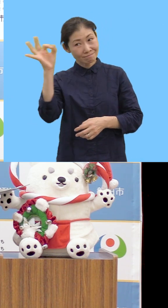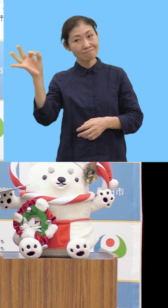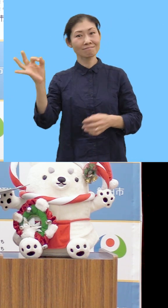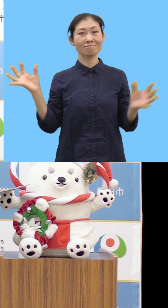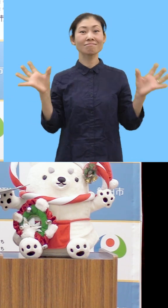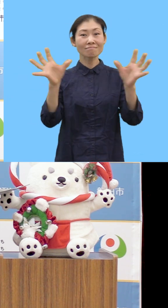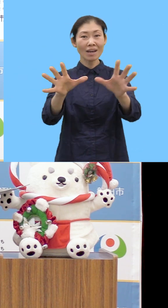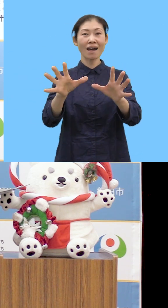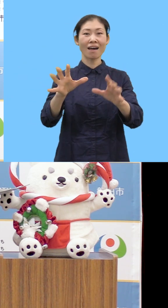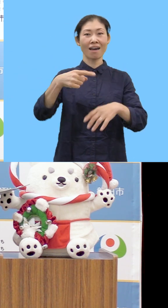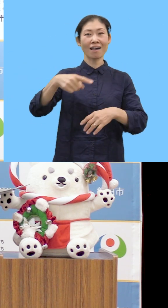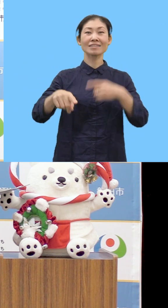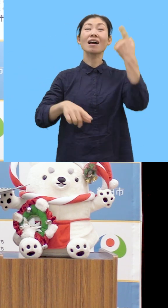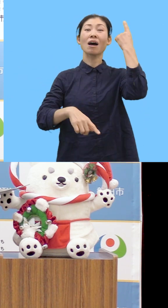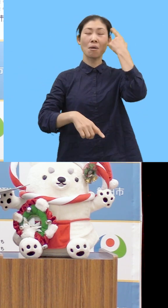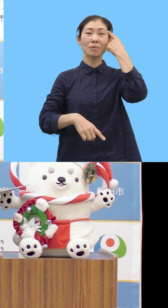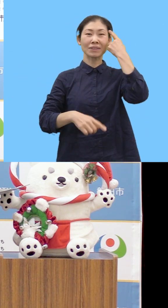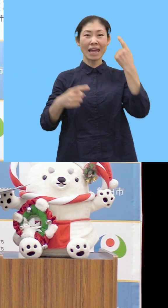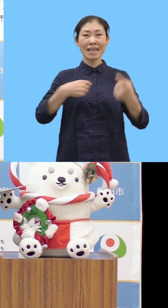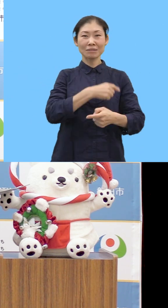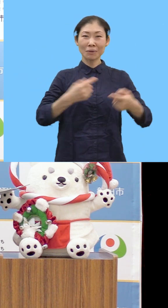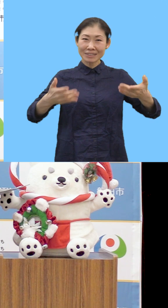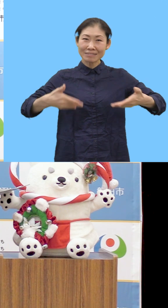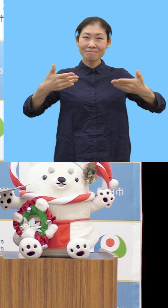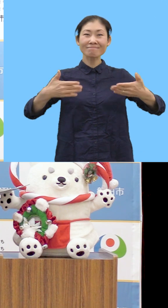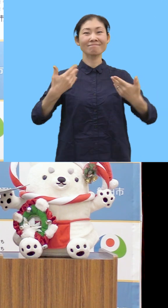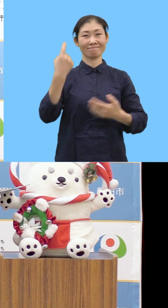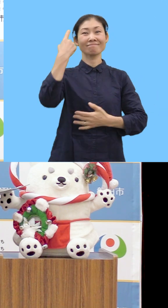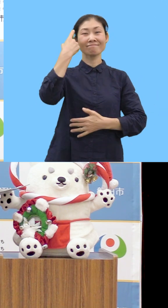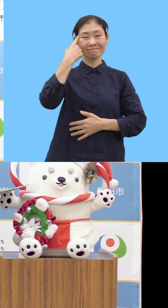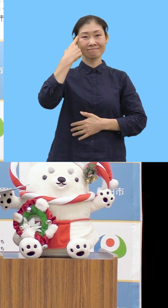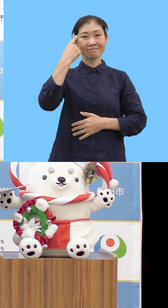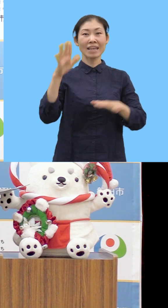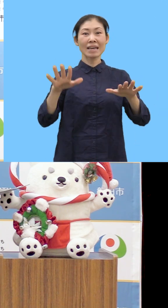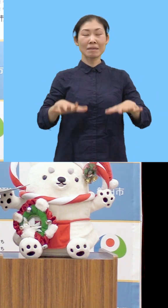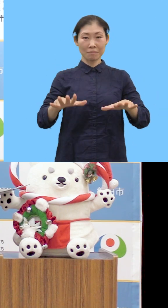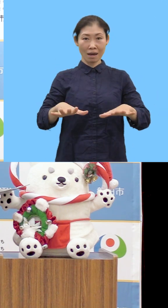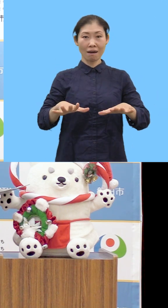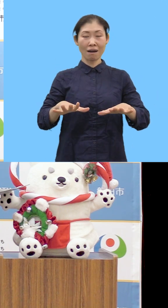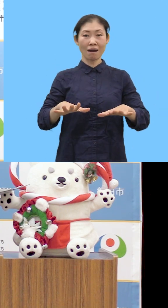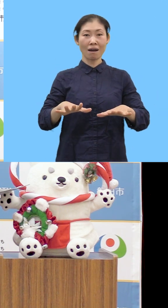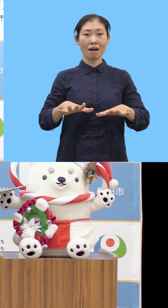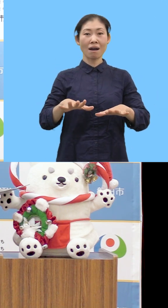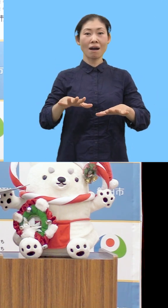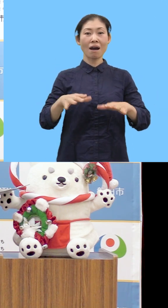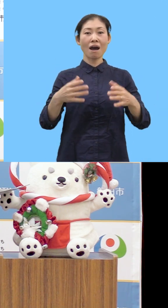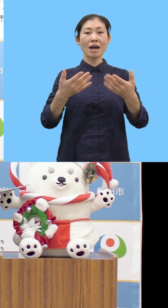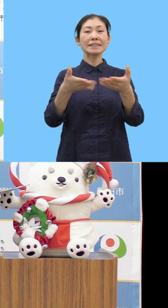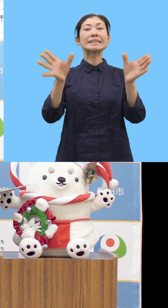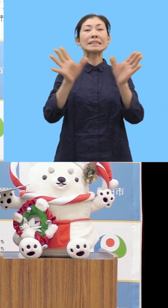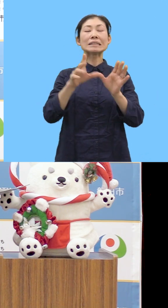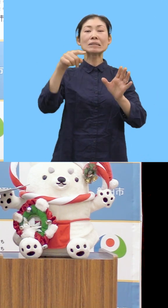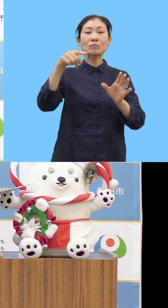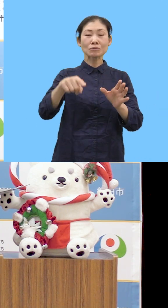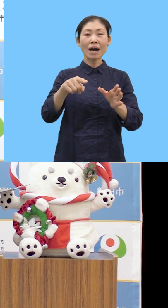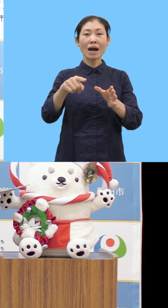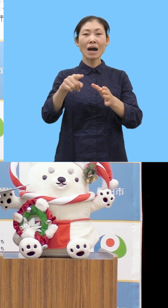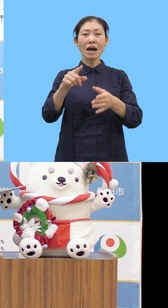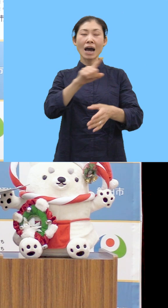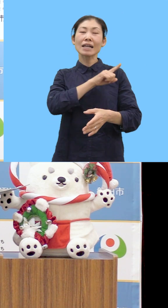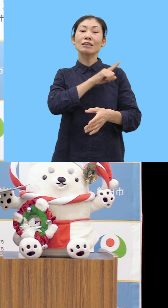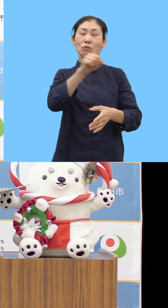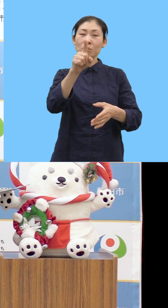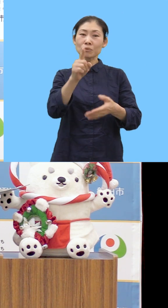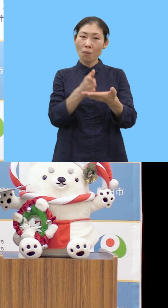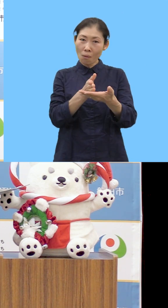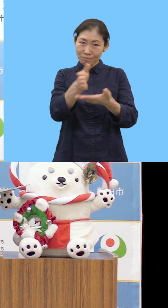して、これもなんか温かい気持ちになりました。今中地区の首位を、とにかくトップを快走中ですので、この